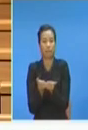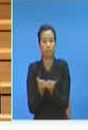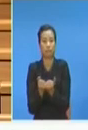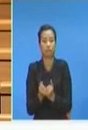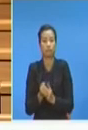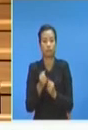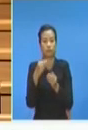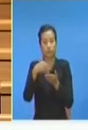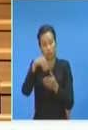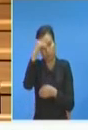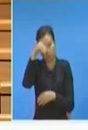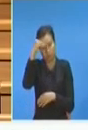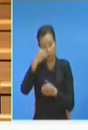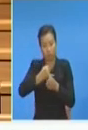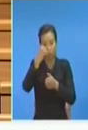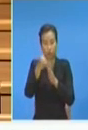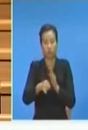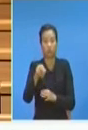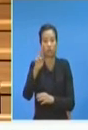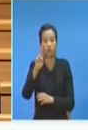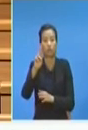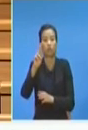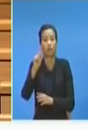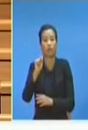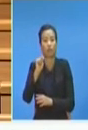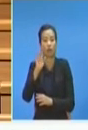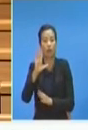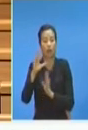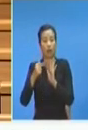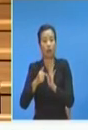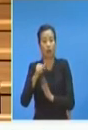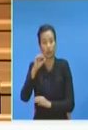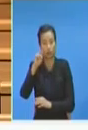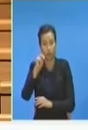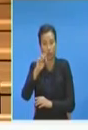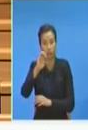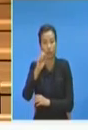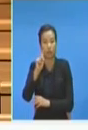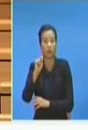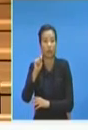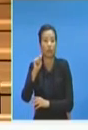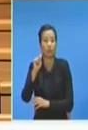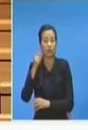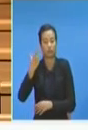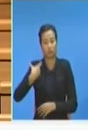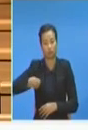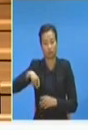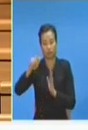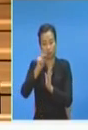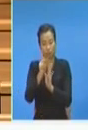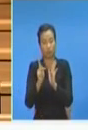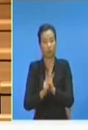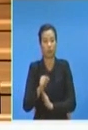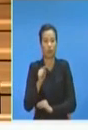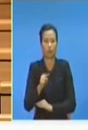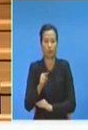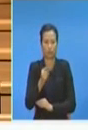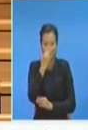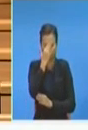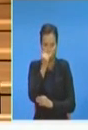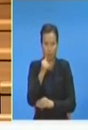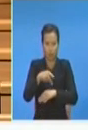นก็เท่านั้นสืบสวนเหมือนกันนะตลกหลวงมากครับผมเป็นประธ